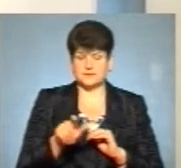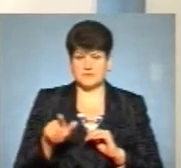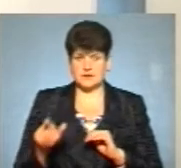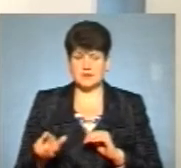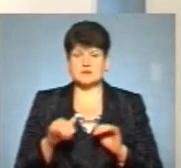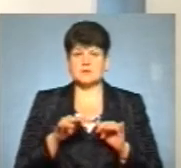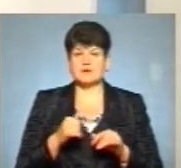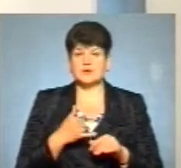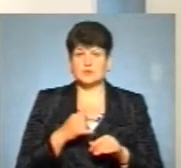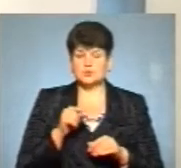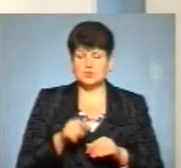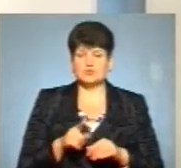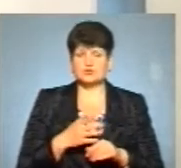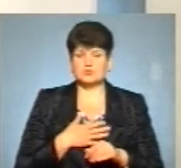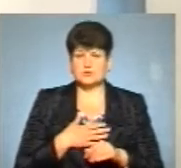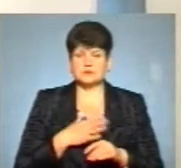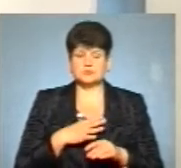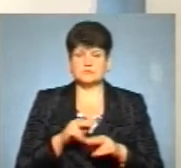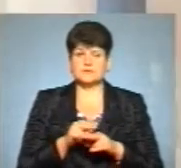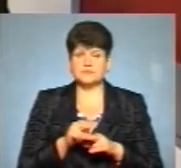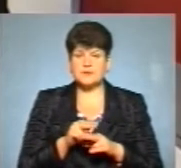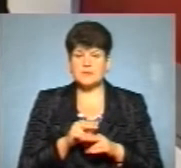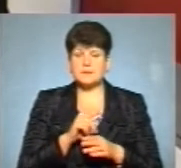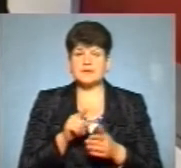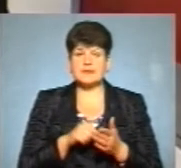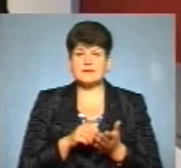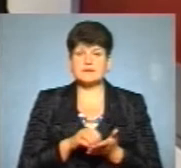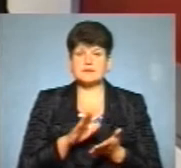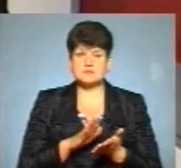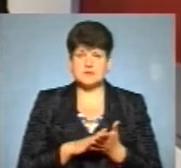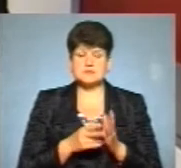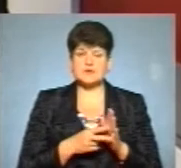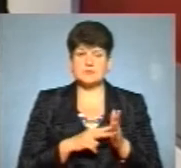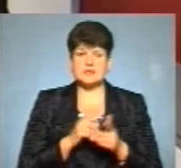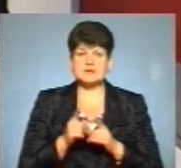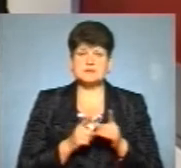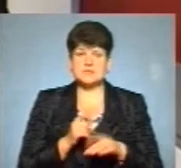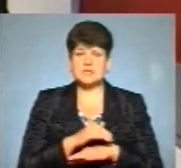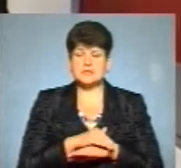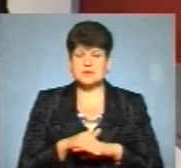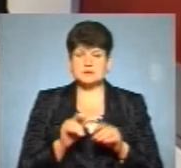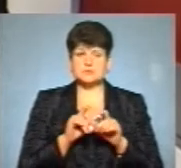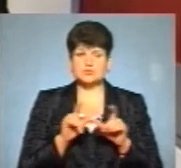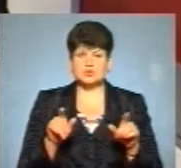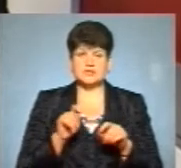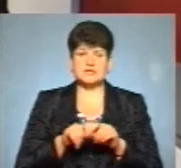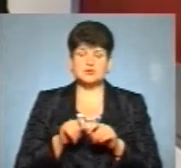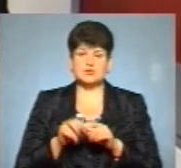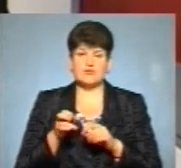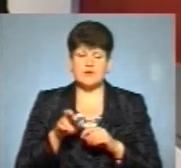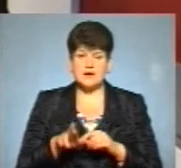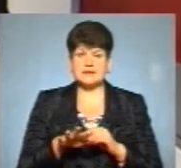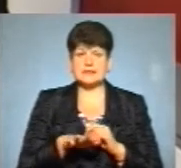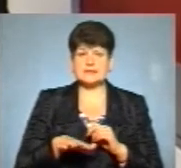нас була корекція по питаннях реєстрації в плані зміни адрес пунктів тестування або